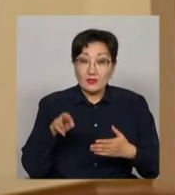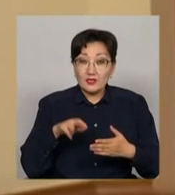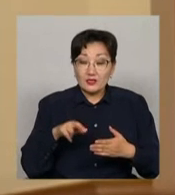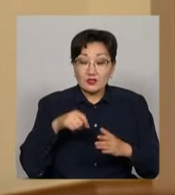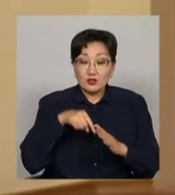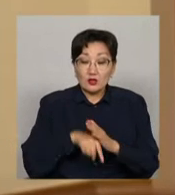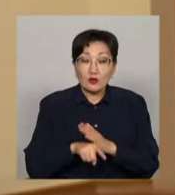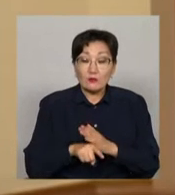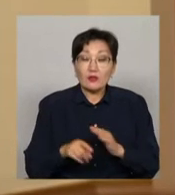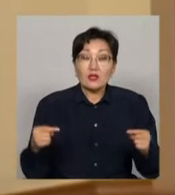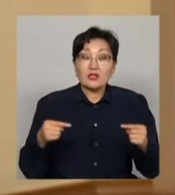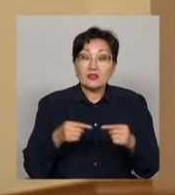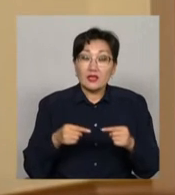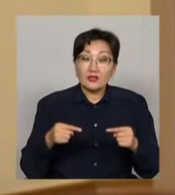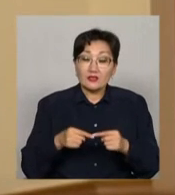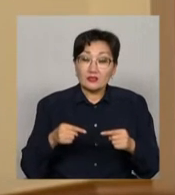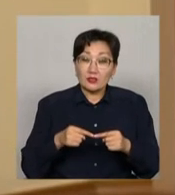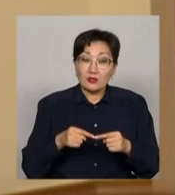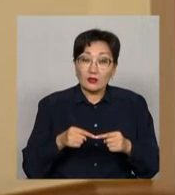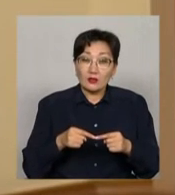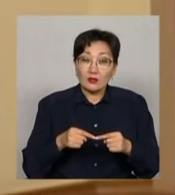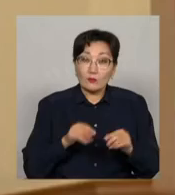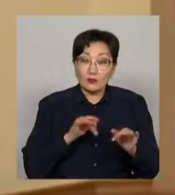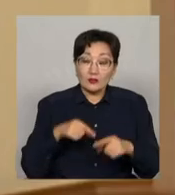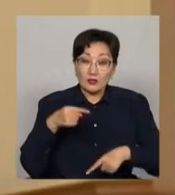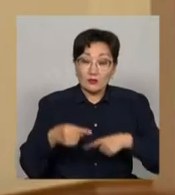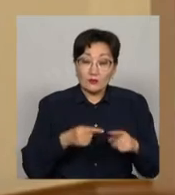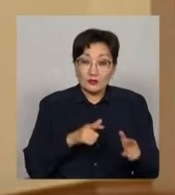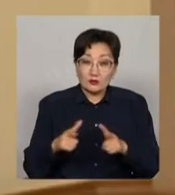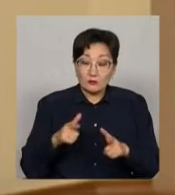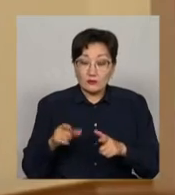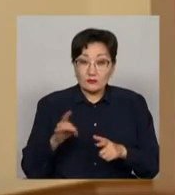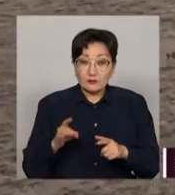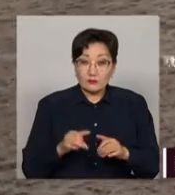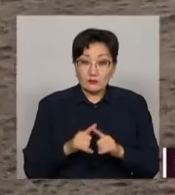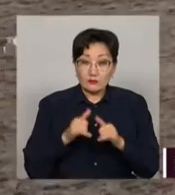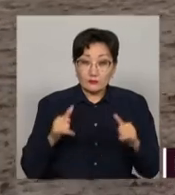нақты өнерлер бойынша дайындау көлемінен едәуір асып түседі.